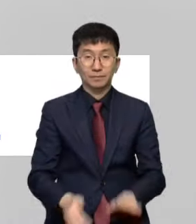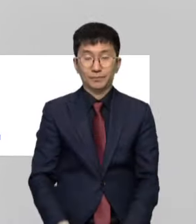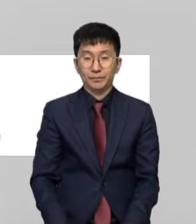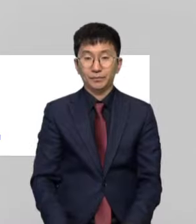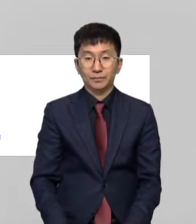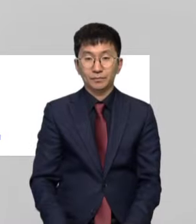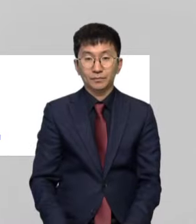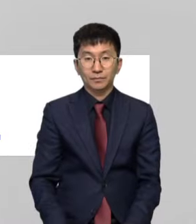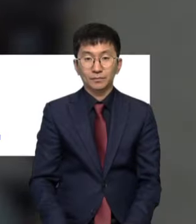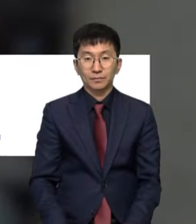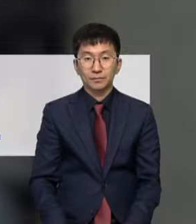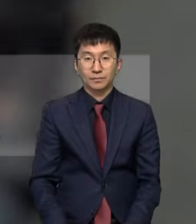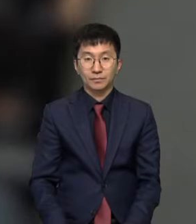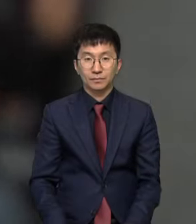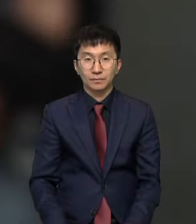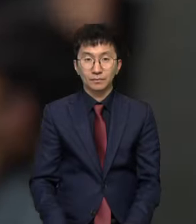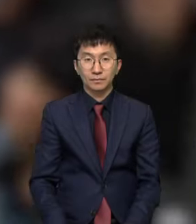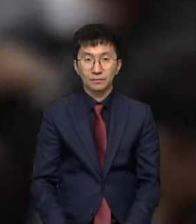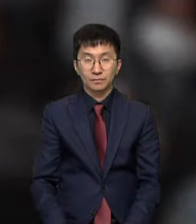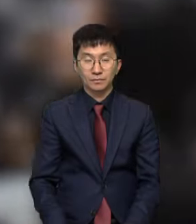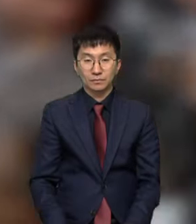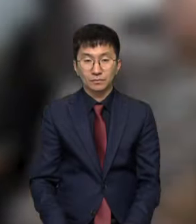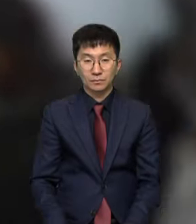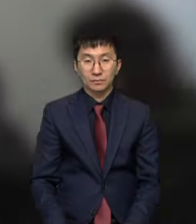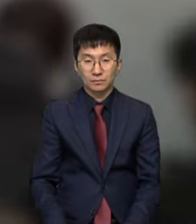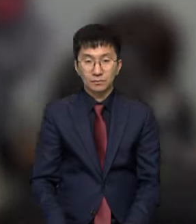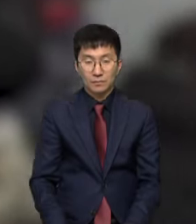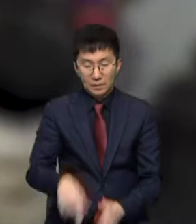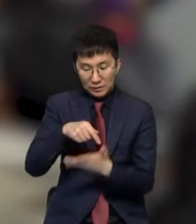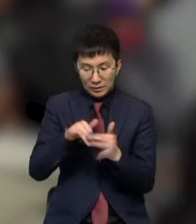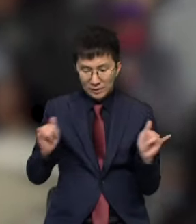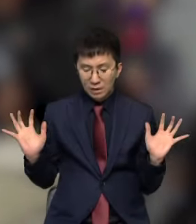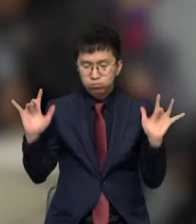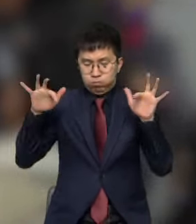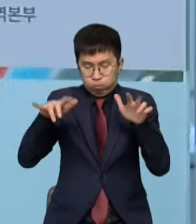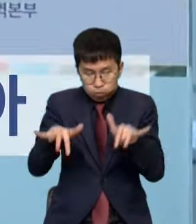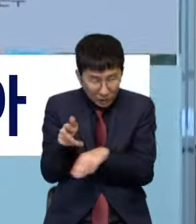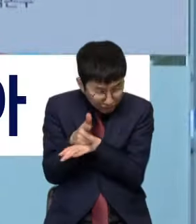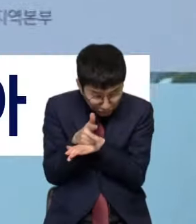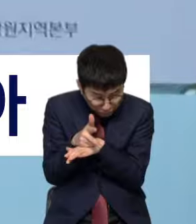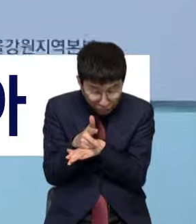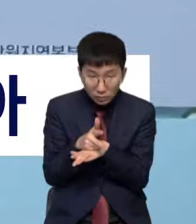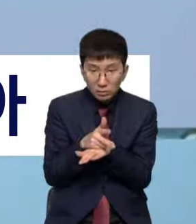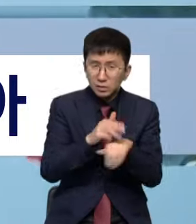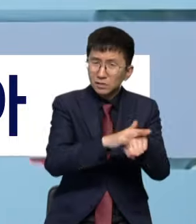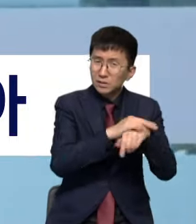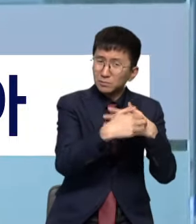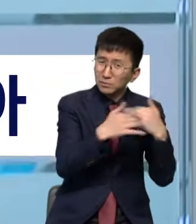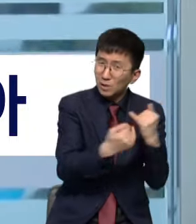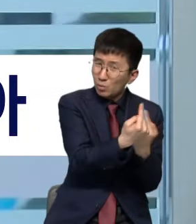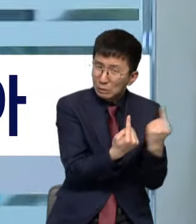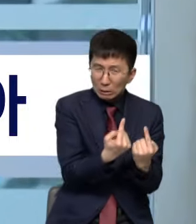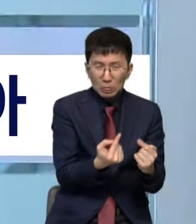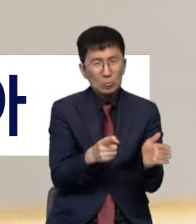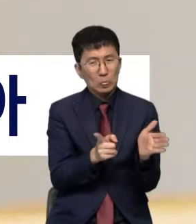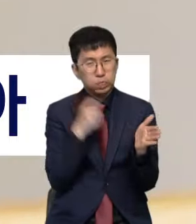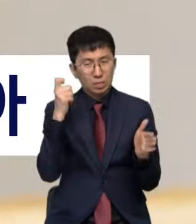해서 보낸 것인데요. 현장엔 취재진이 가득했지만 전공의들의 모습은 그리 많이 눈에 띄지